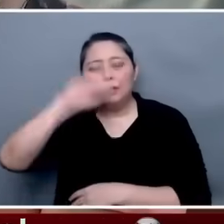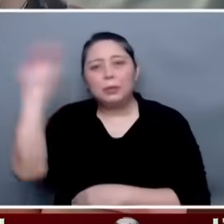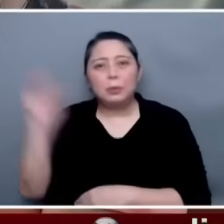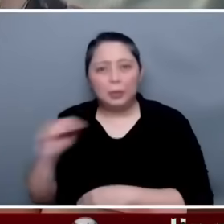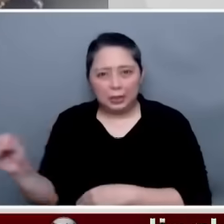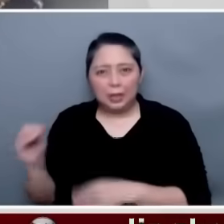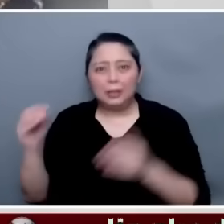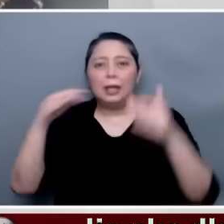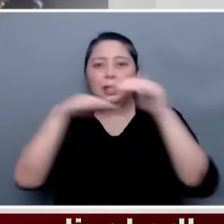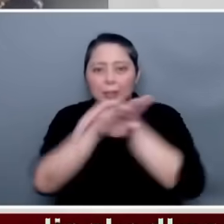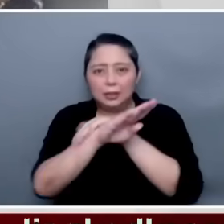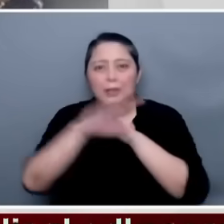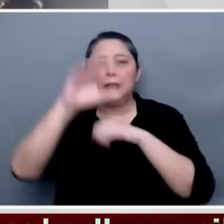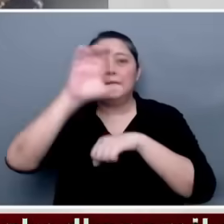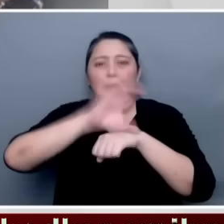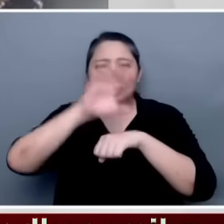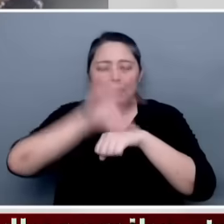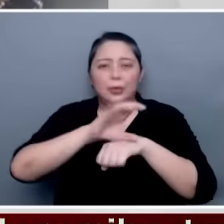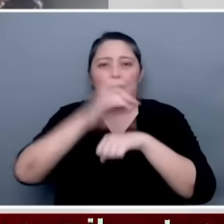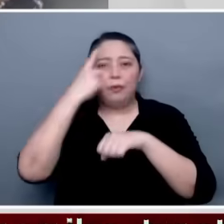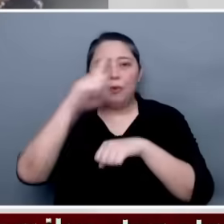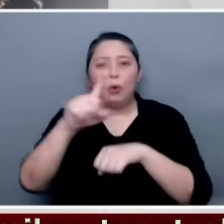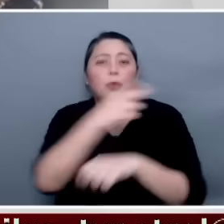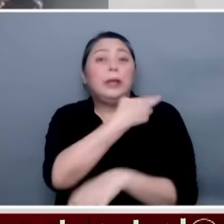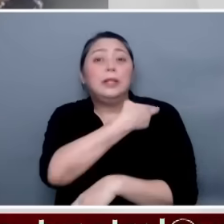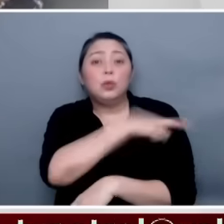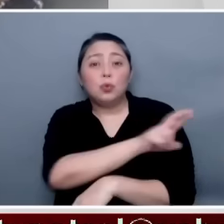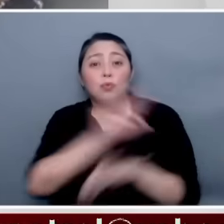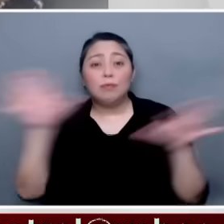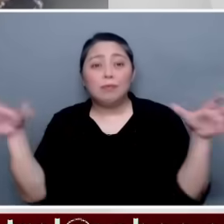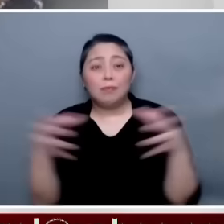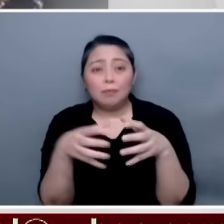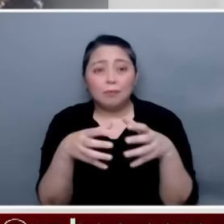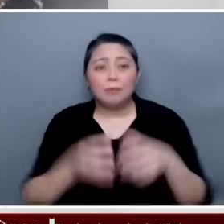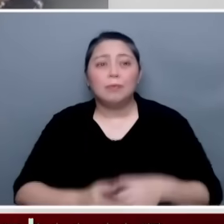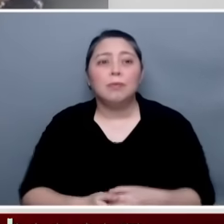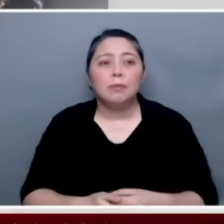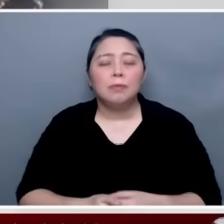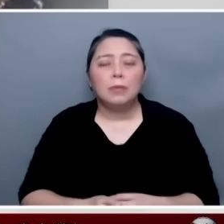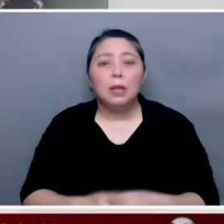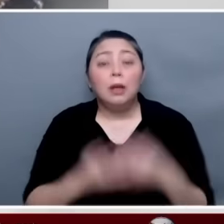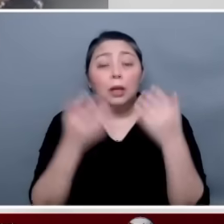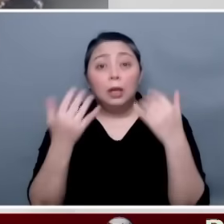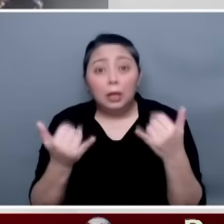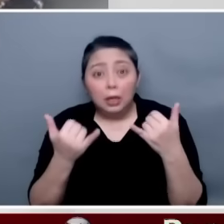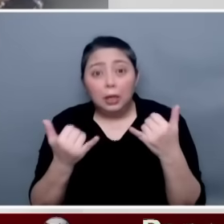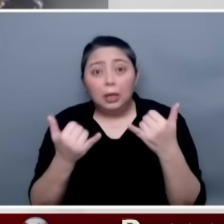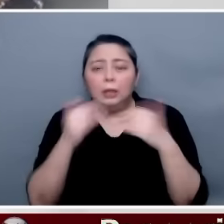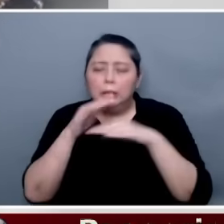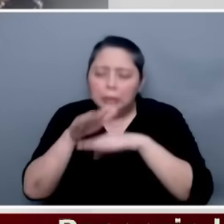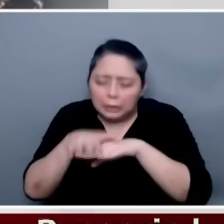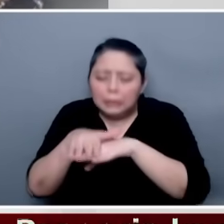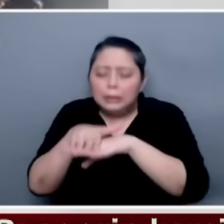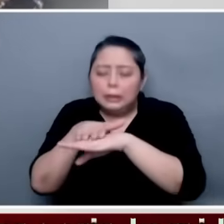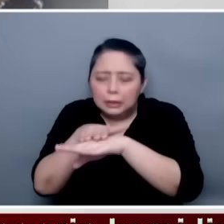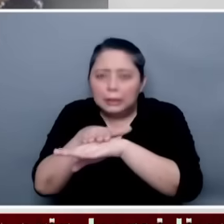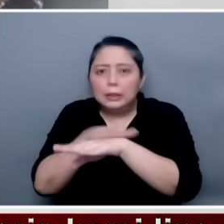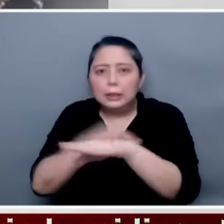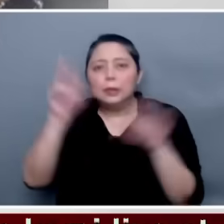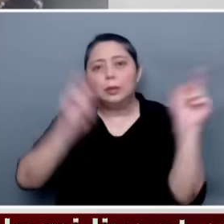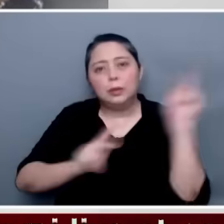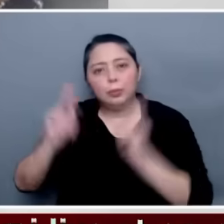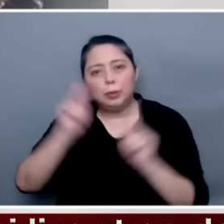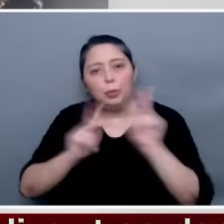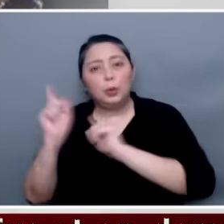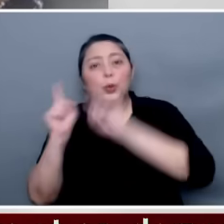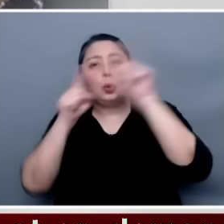gatherings. Nagkakaroon na rin ng kumpiyansa yung mga tao. Kaya unti-unti bumabalik din sila ng simbahan. At ang maganda